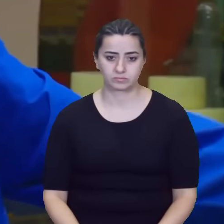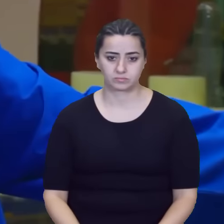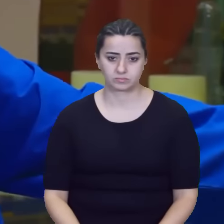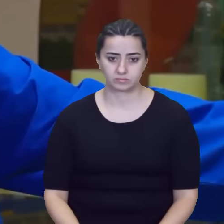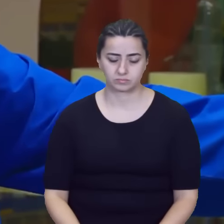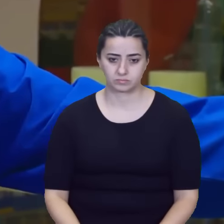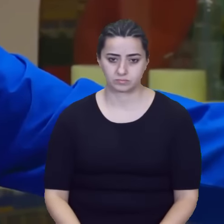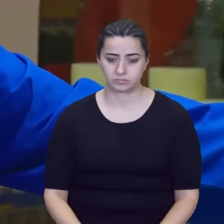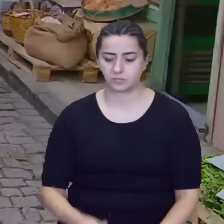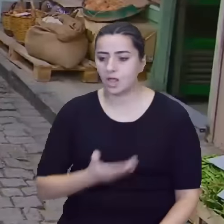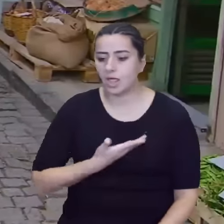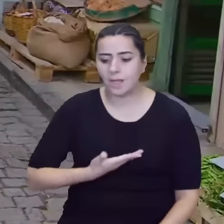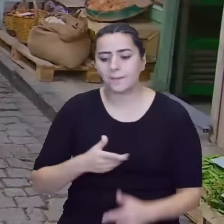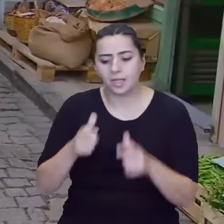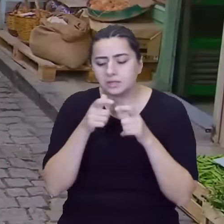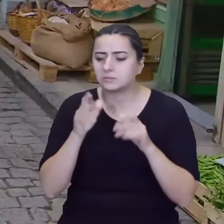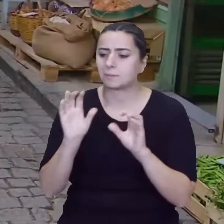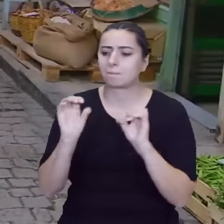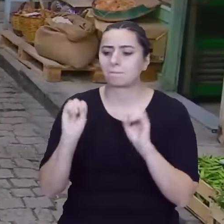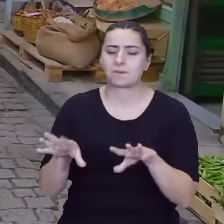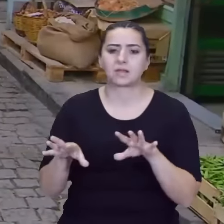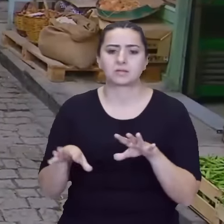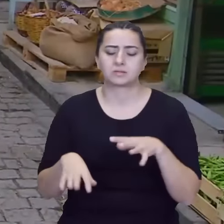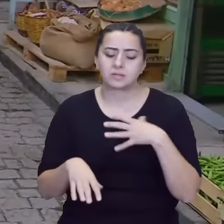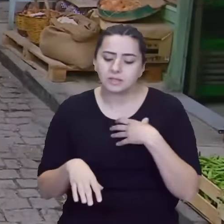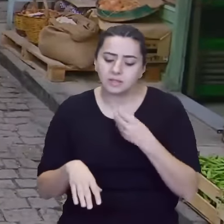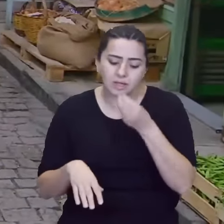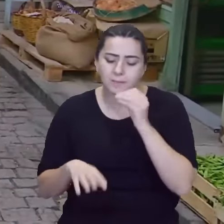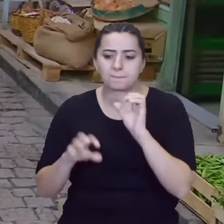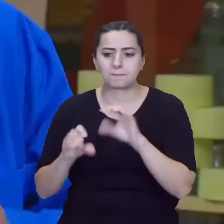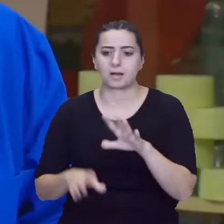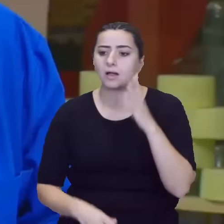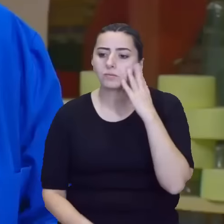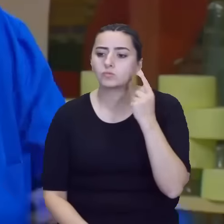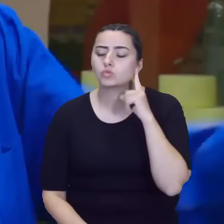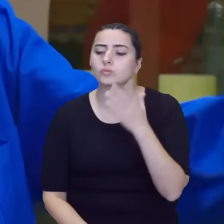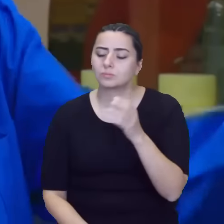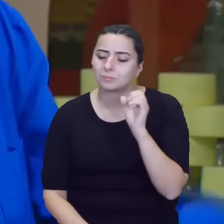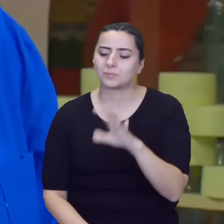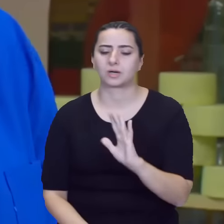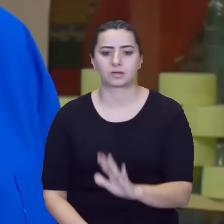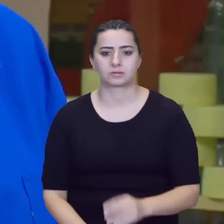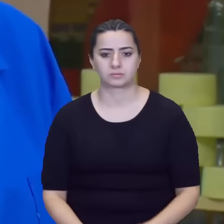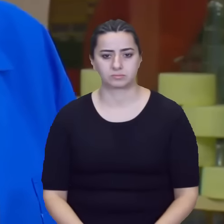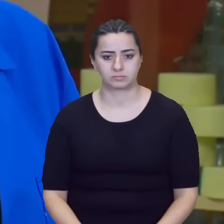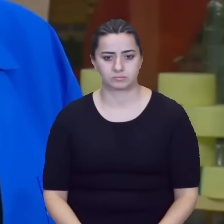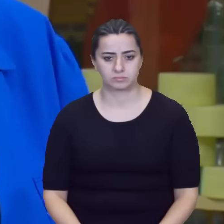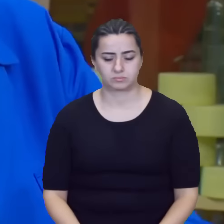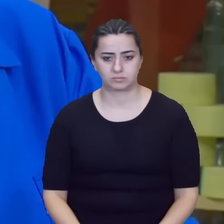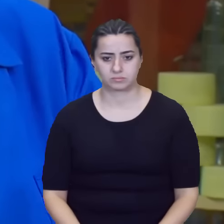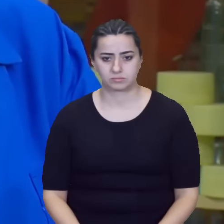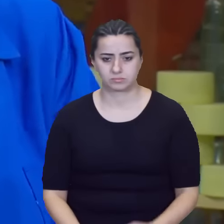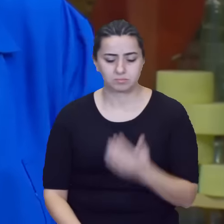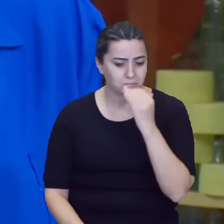Abicim adam ekmeğinin peşinde. Sana ne ya? Herkes kendi rızkını yer diye bir laf vardır. Duymadın mı hiç? Bırak adam rızkını yesin ya, Allah Allah.